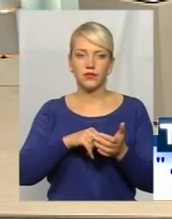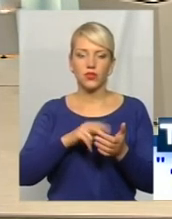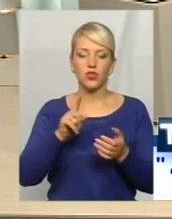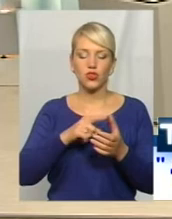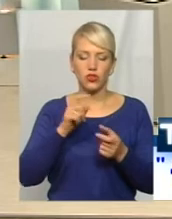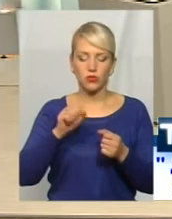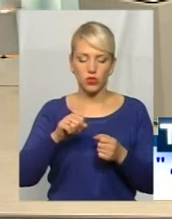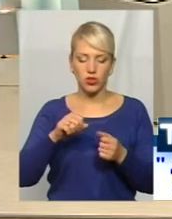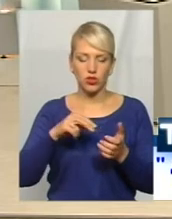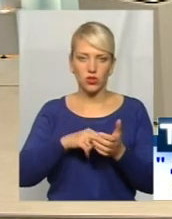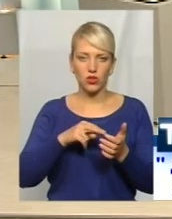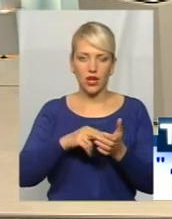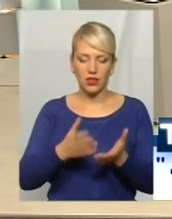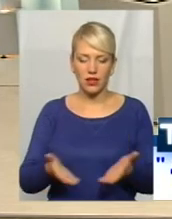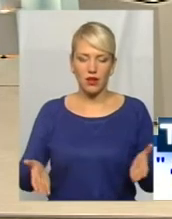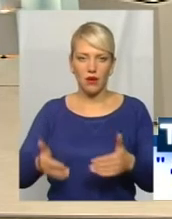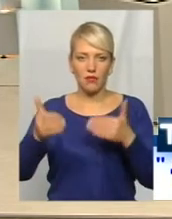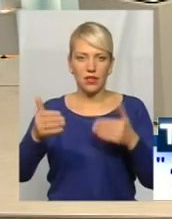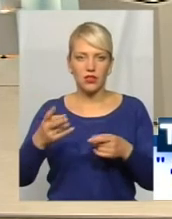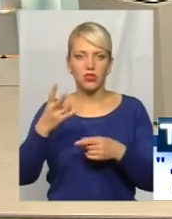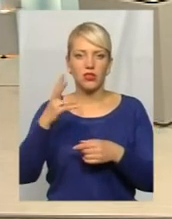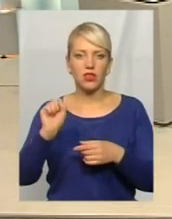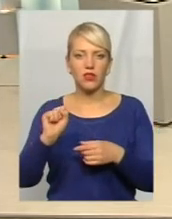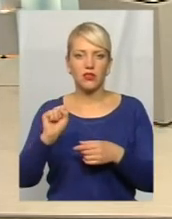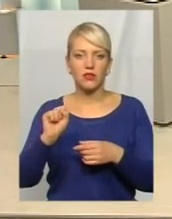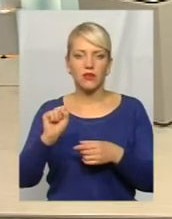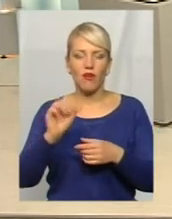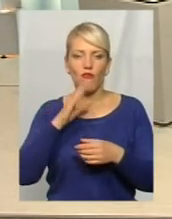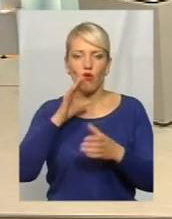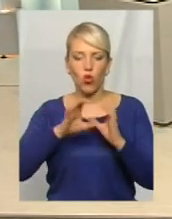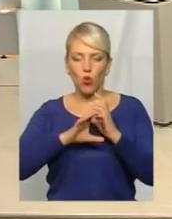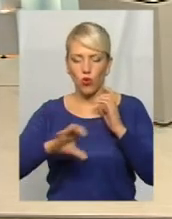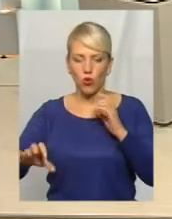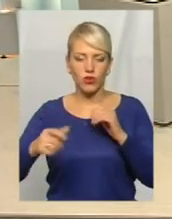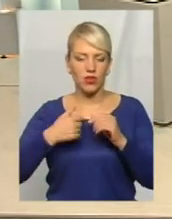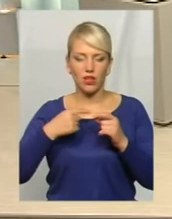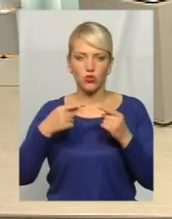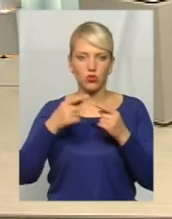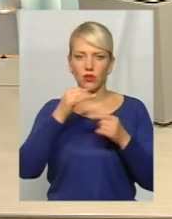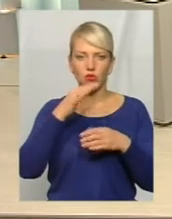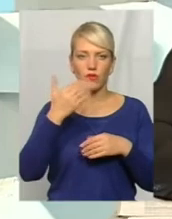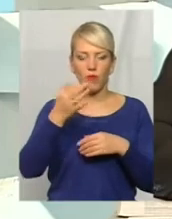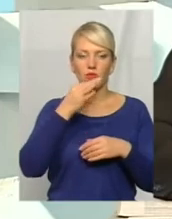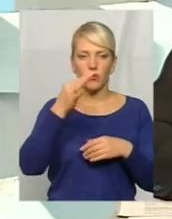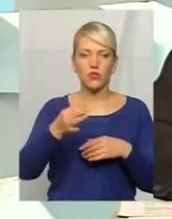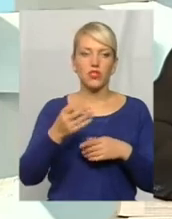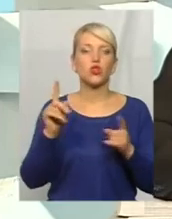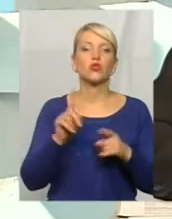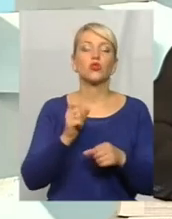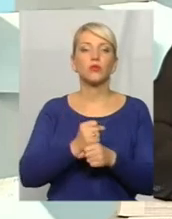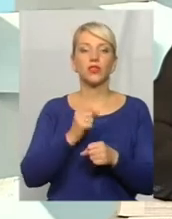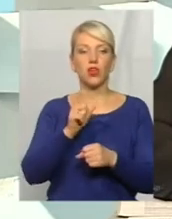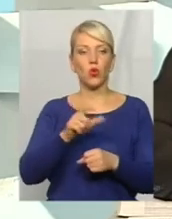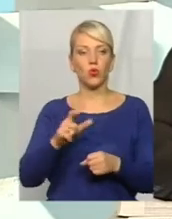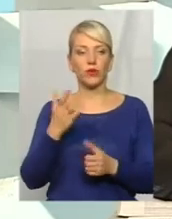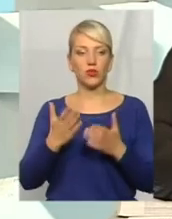свою санітарну захисну зону, він не може стояти на водогонній лінії. Там теж є метраж. Я не готовий зараз сказати, скільки там, тому що ми його що не бачили. Що робити людям в